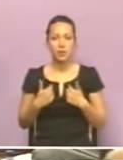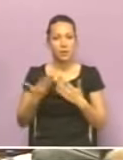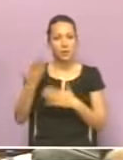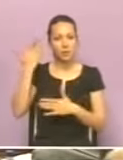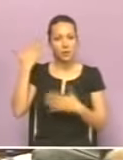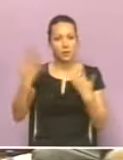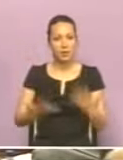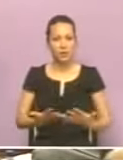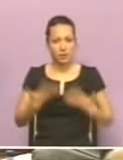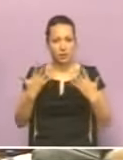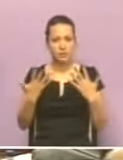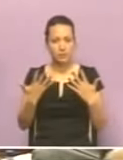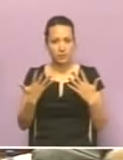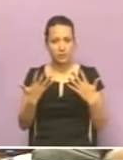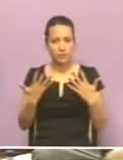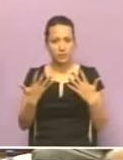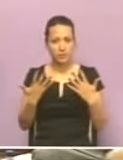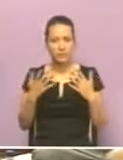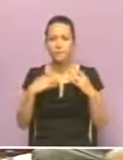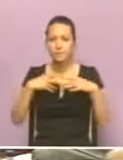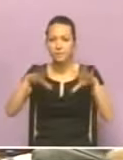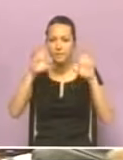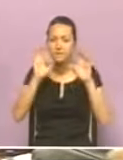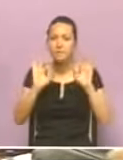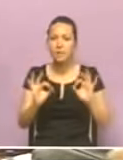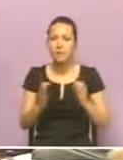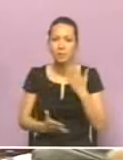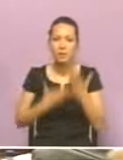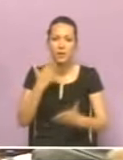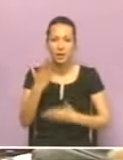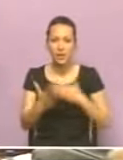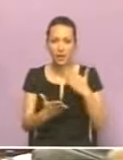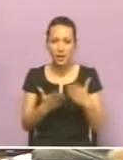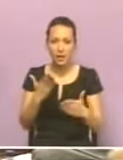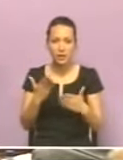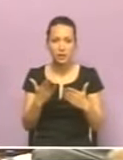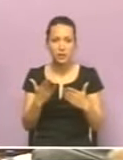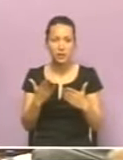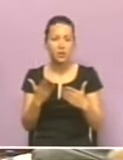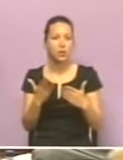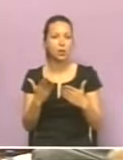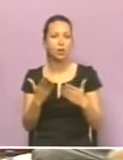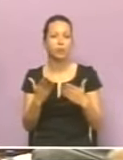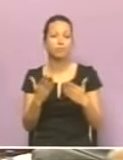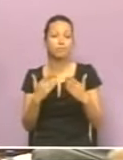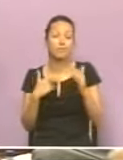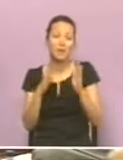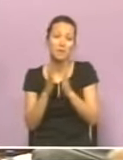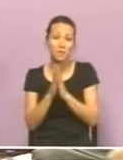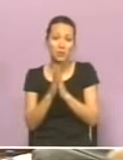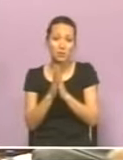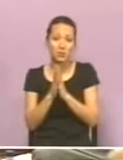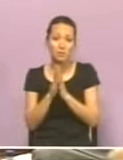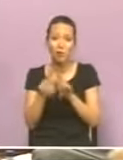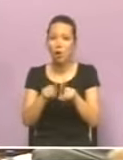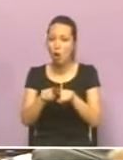bio u opoziciji, svestan sam da svaki predlog vladajuće koalicije treba da se kritikuje, ali bih ipak zamolio kolege